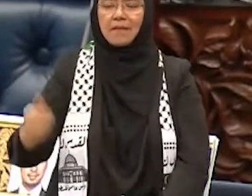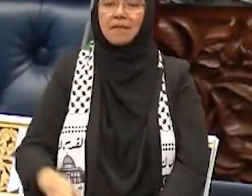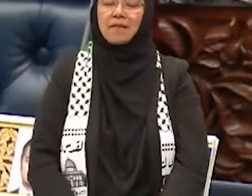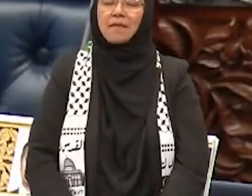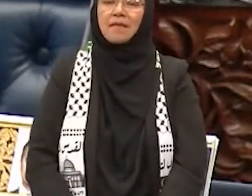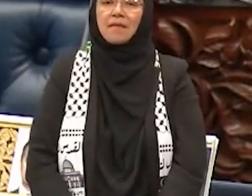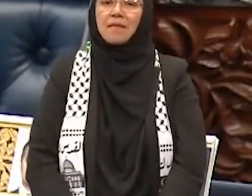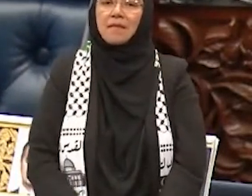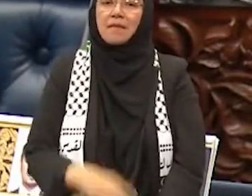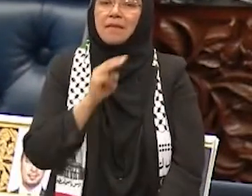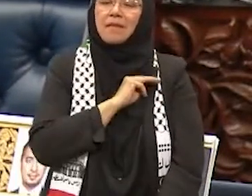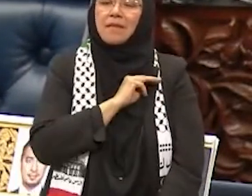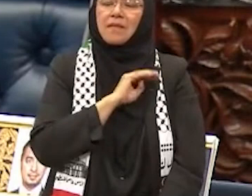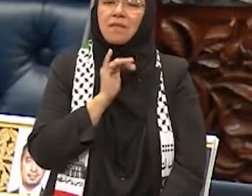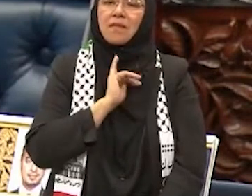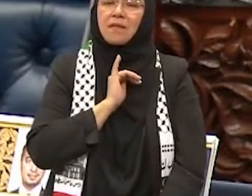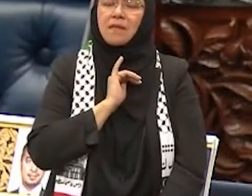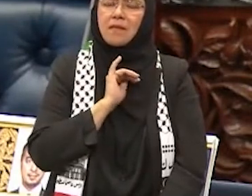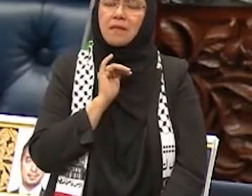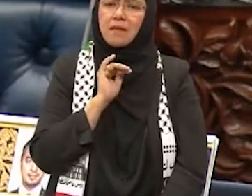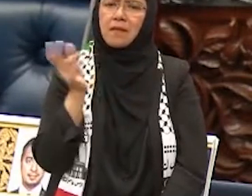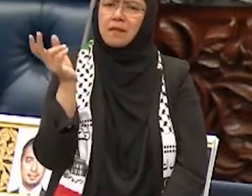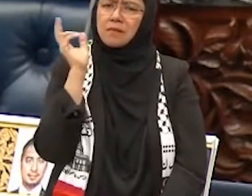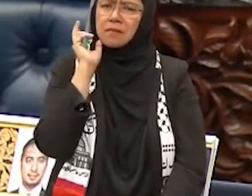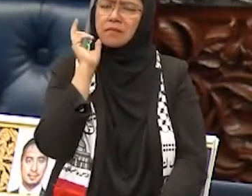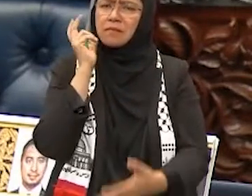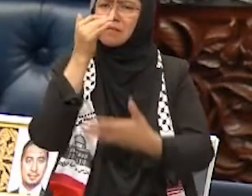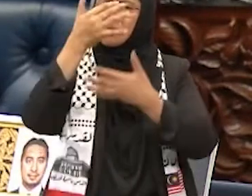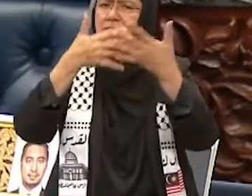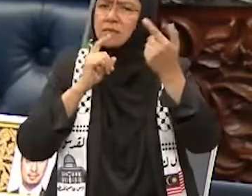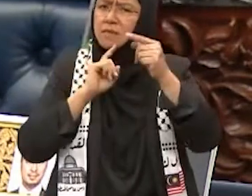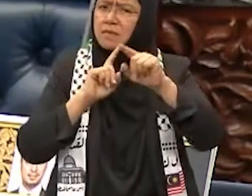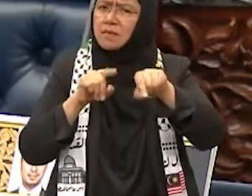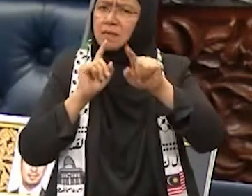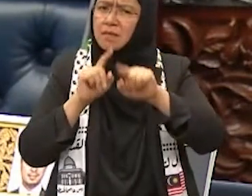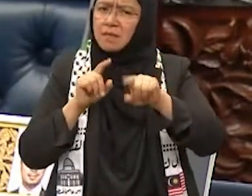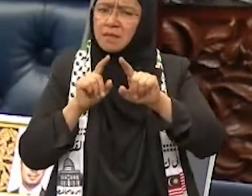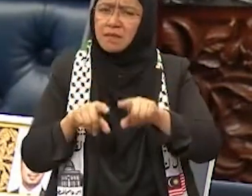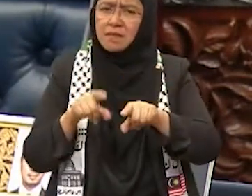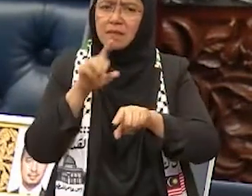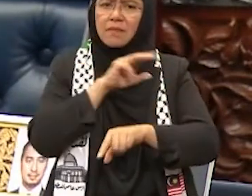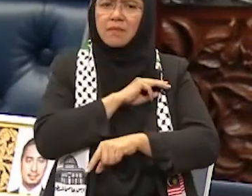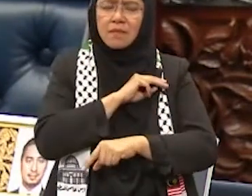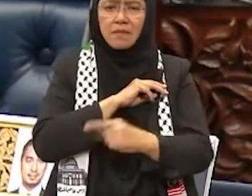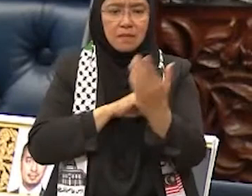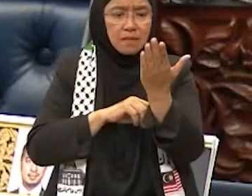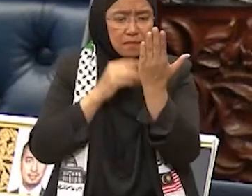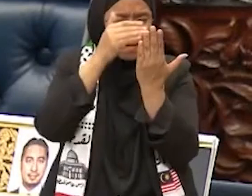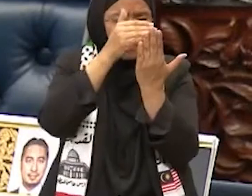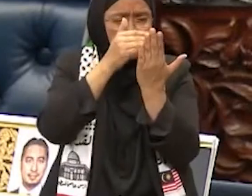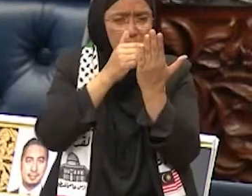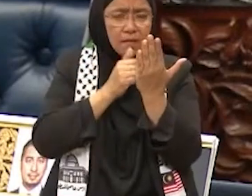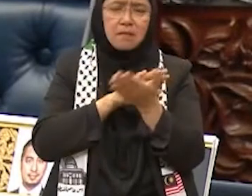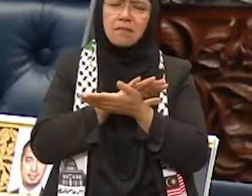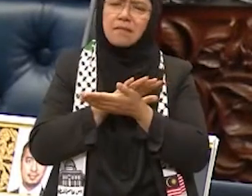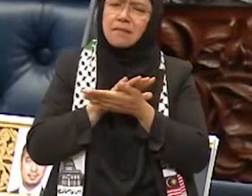teliti jawapan daripada menteri begitu cantik di atas kertas dan juga polisinya tetapi apabila tiba kepada pelaksanaan